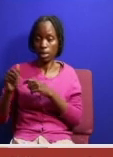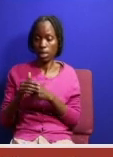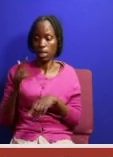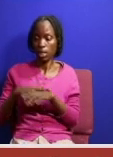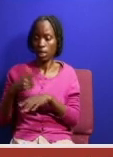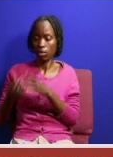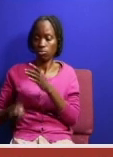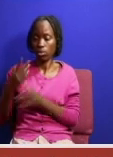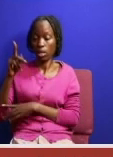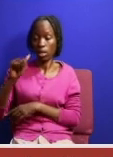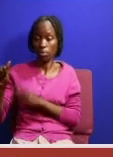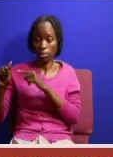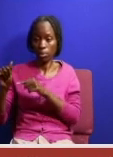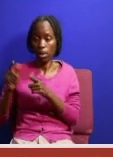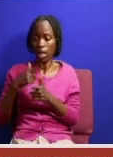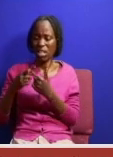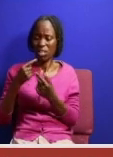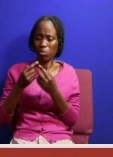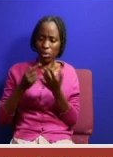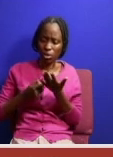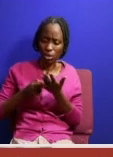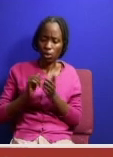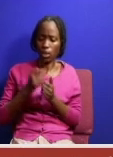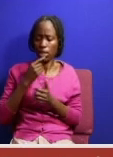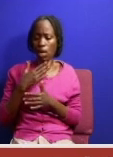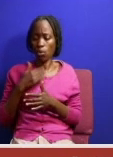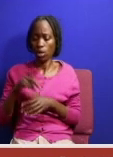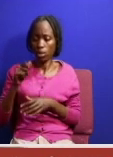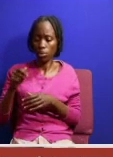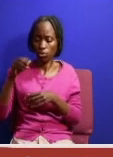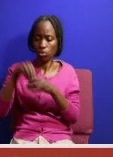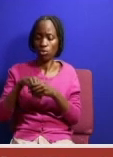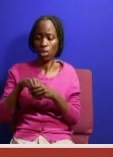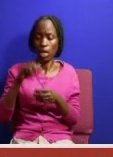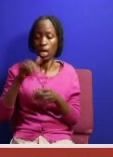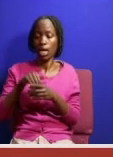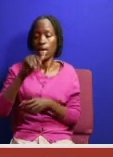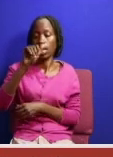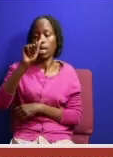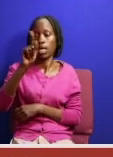alipounda pa akaja akaongea na sisi akasema sasa nataka pa ingie katika muungano wa azimio.